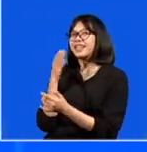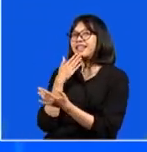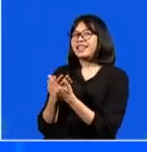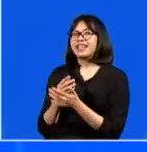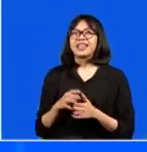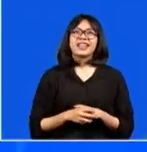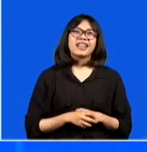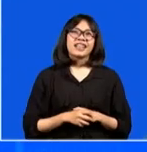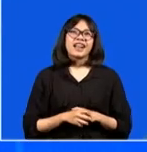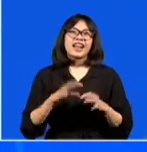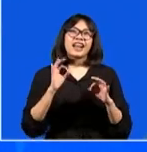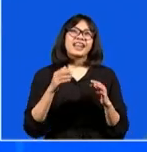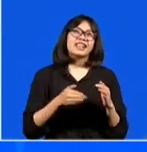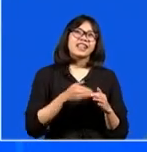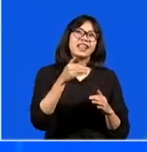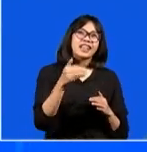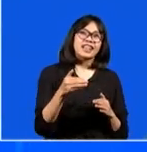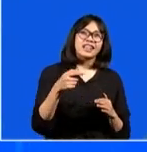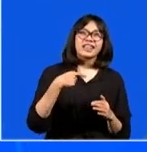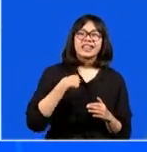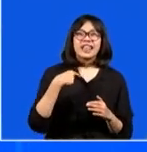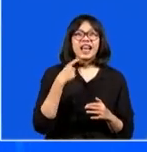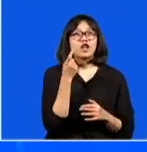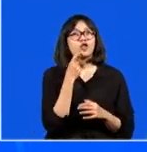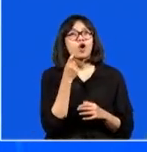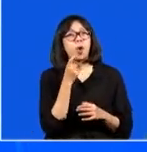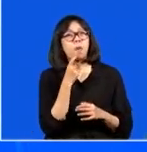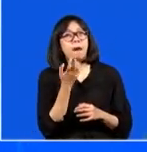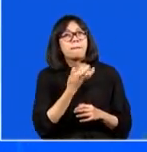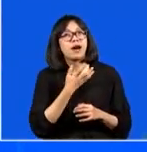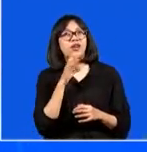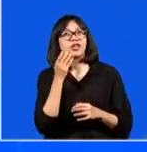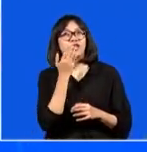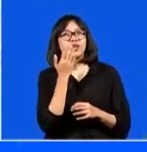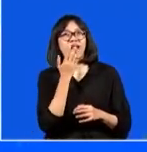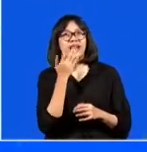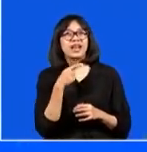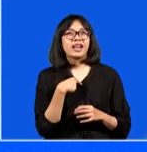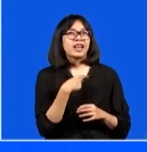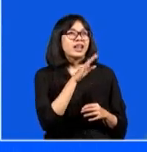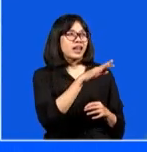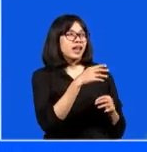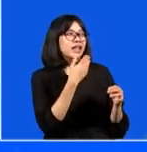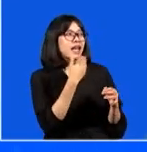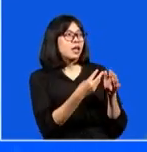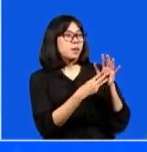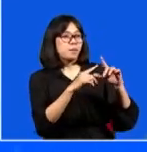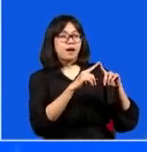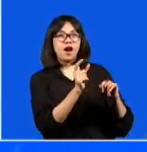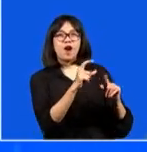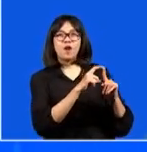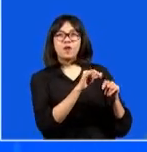Oke baik selanjutnya saya akan mencoba untuk nanya Maudy Ayunda Maudy Ayunda